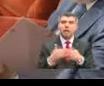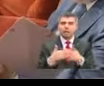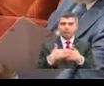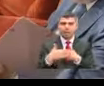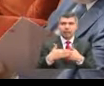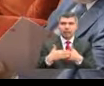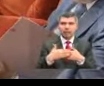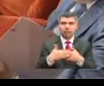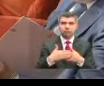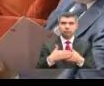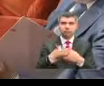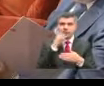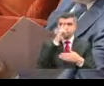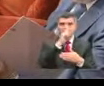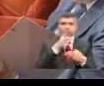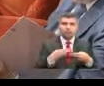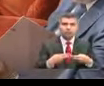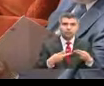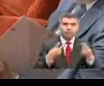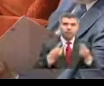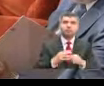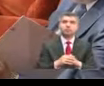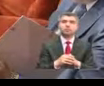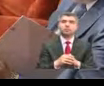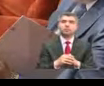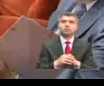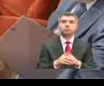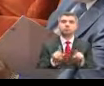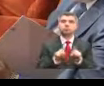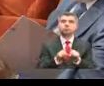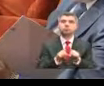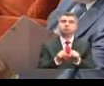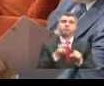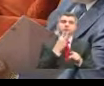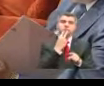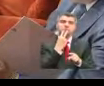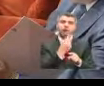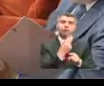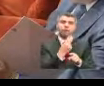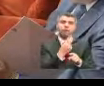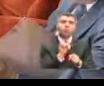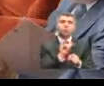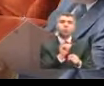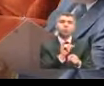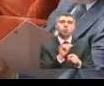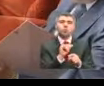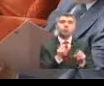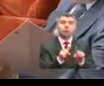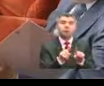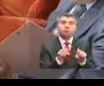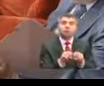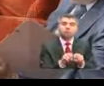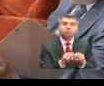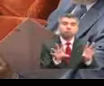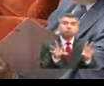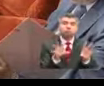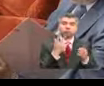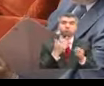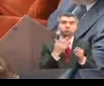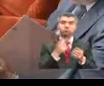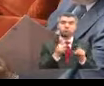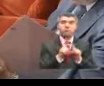في مراحلها الأخيرة لتحديد ليس فقط الحاجيات، لأن خصنا نعمو هذا الشيء حتى في التعليم الإعدادي